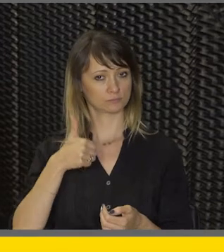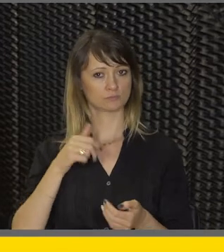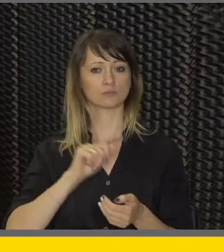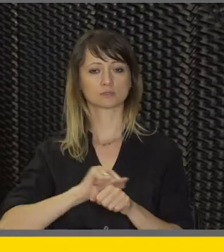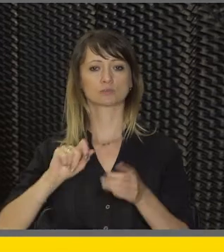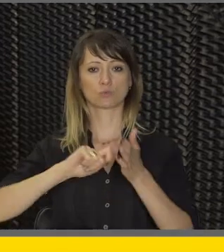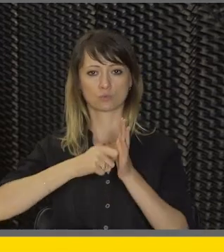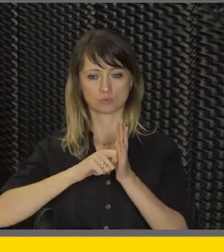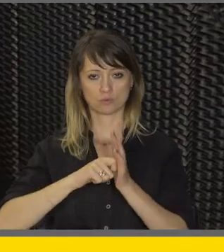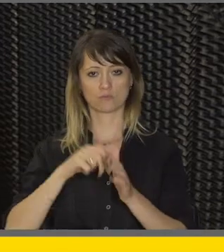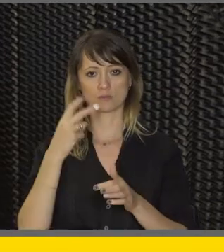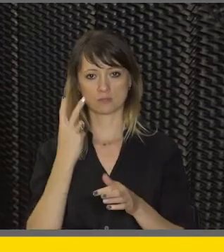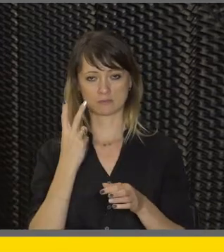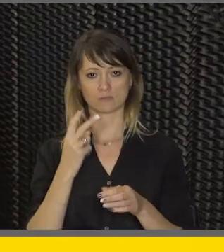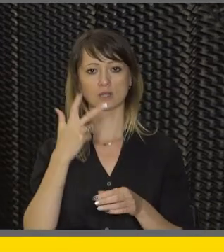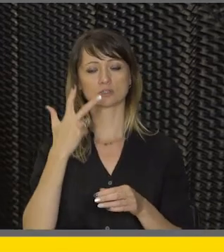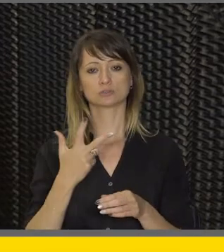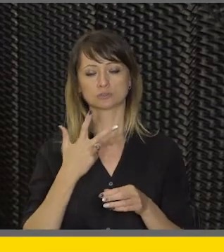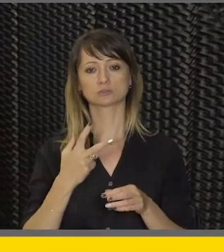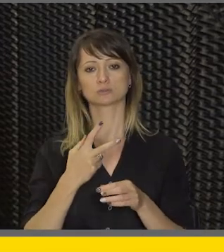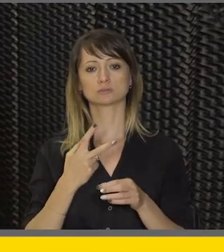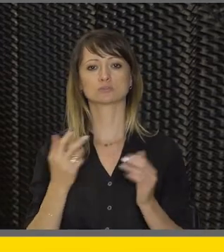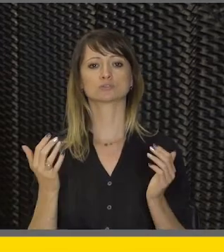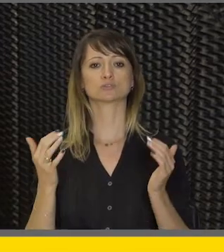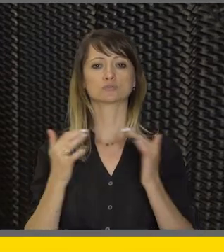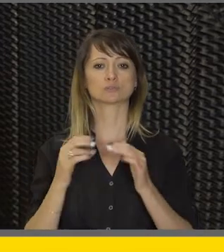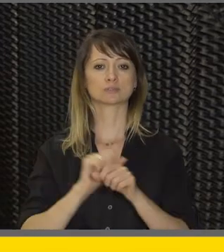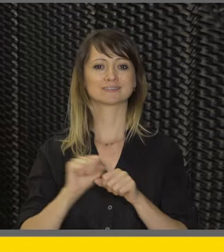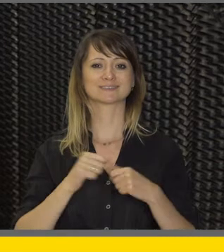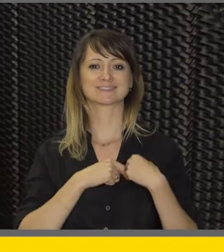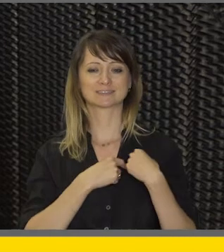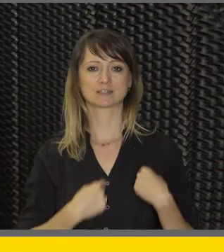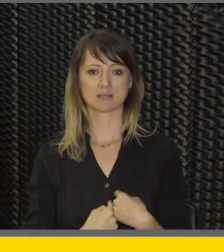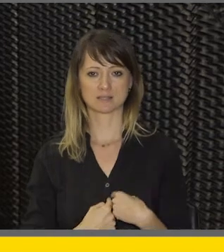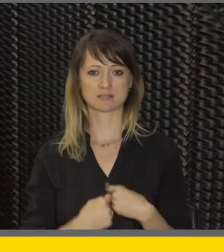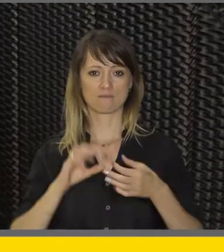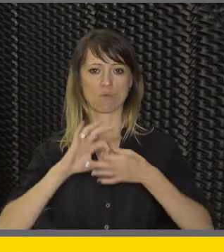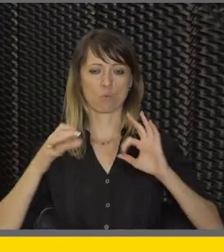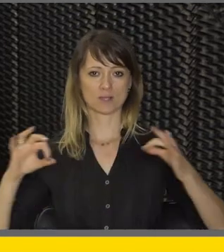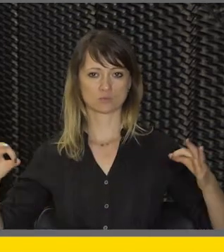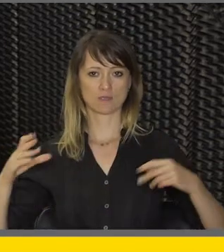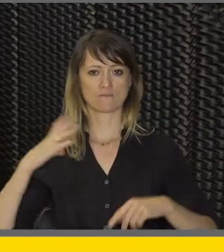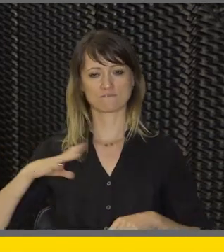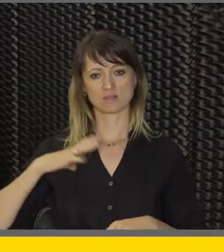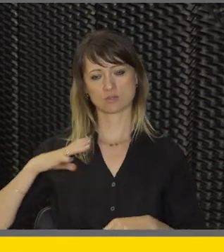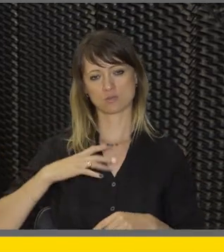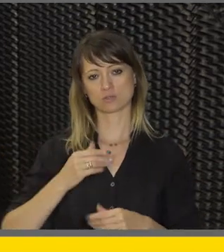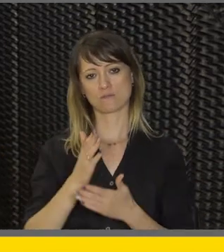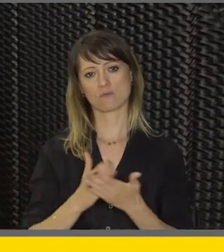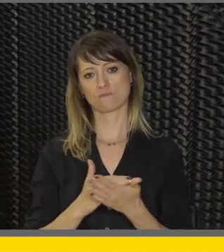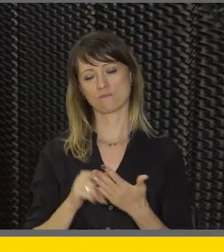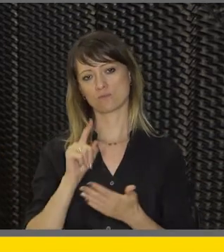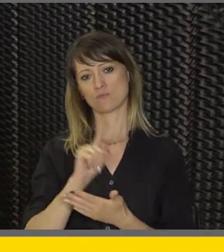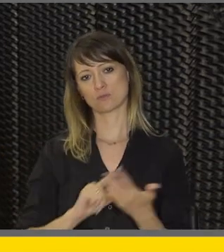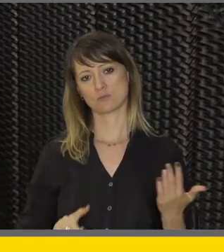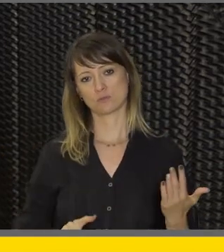śląskiego, dwa, trzy, są sercem tworzonych łańcuchów wartości w województwie śląskim, a zatem